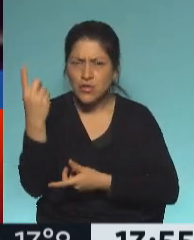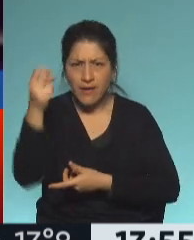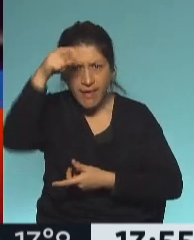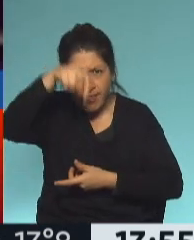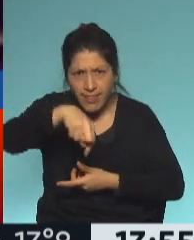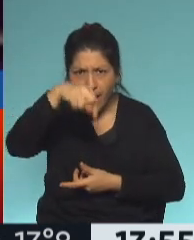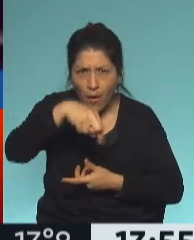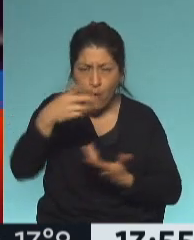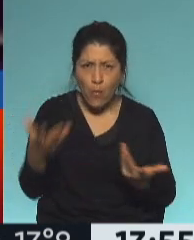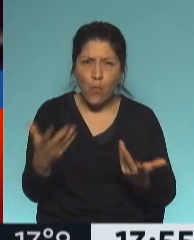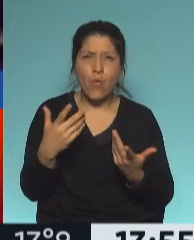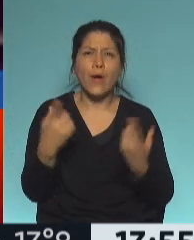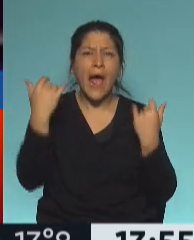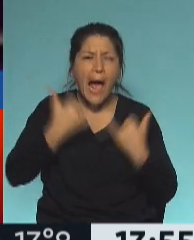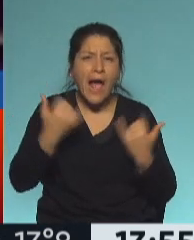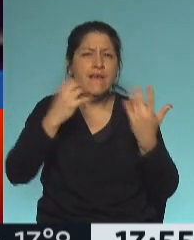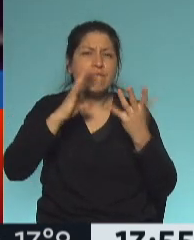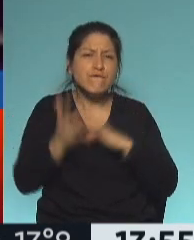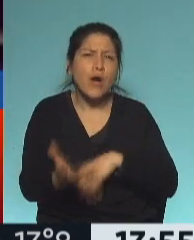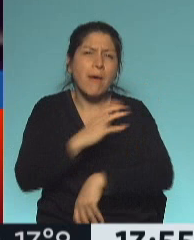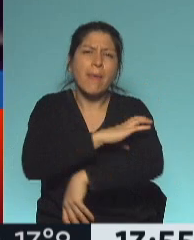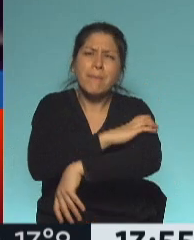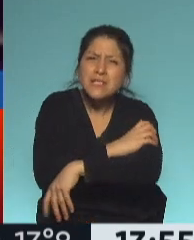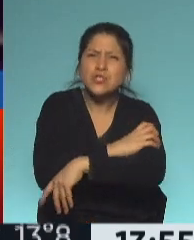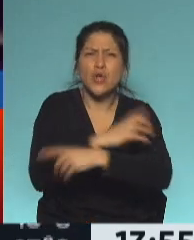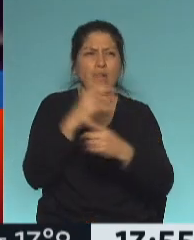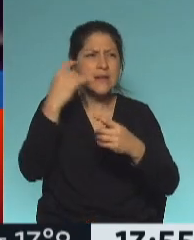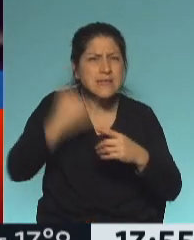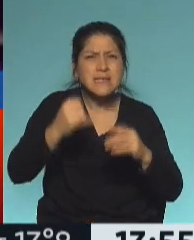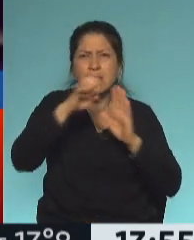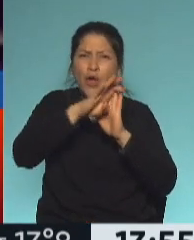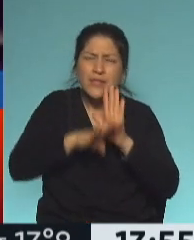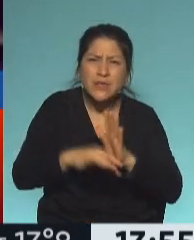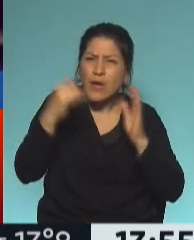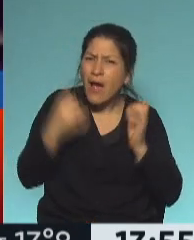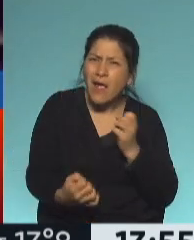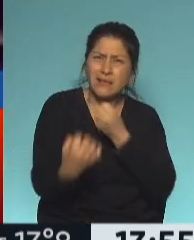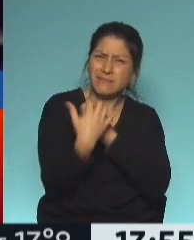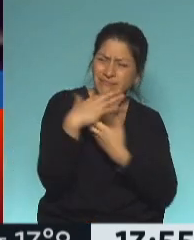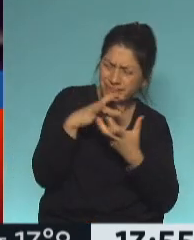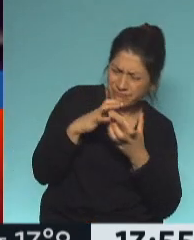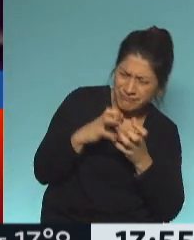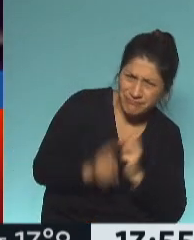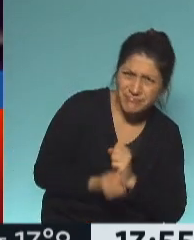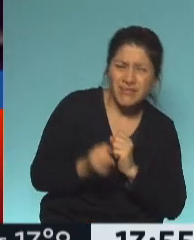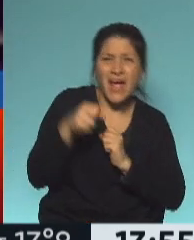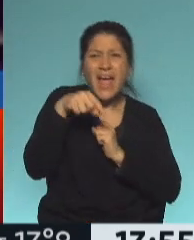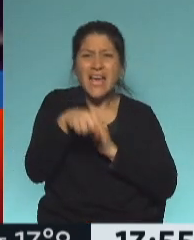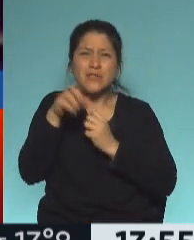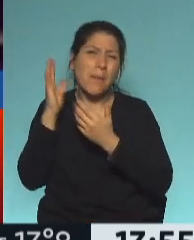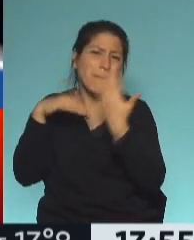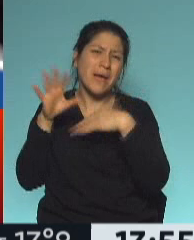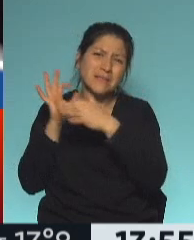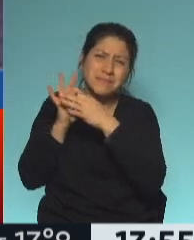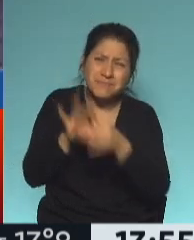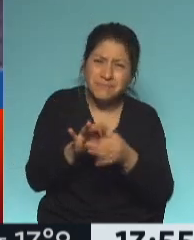شرایط پیش بینی نشده و غیر قابل جبران در صورت عدم استفاده درست از فرصت انتخابات که شاید آخرین فرصت باشد